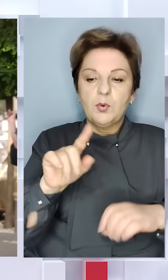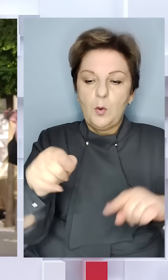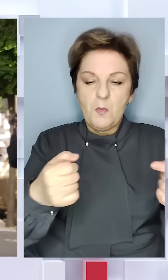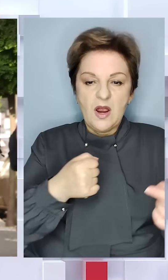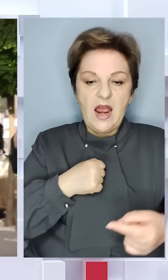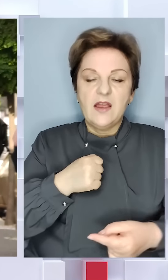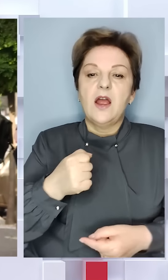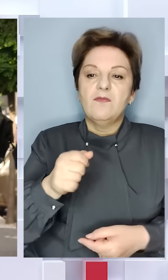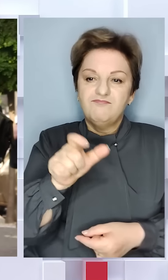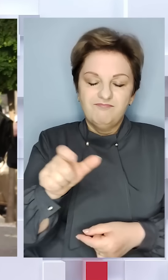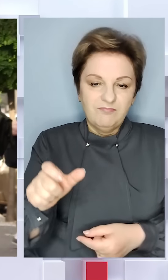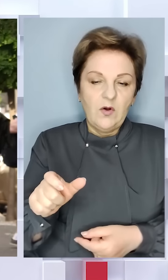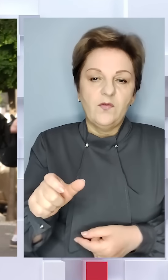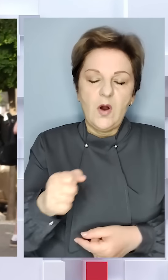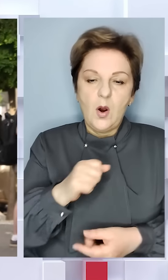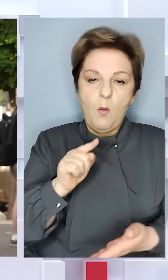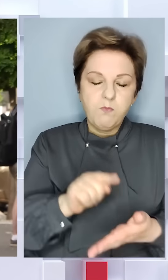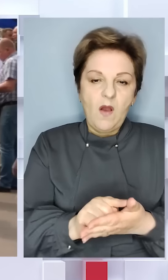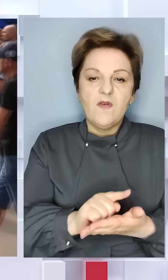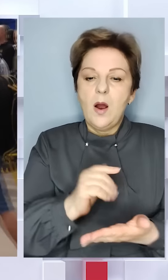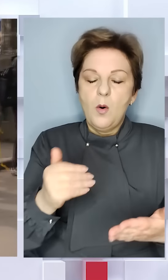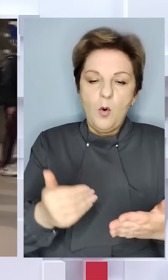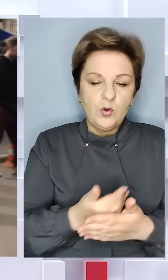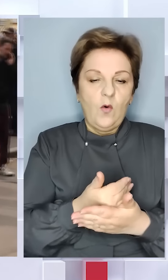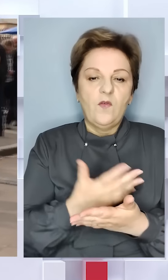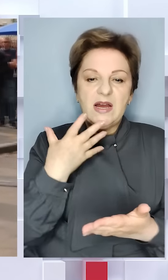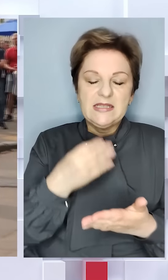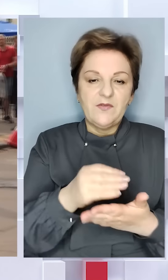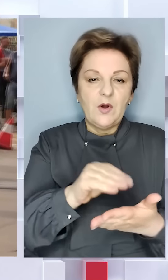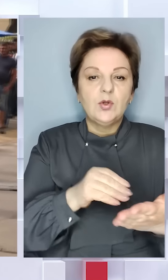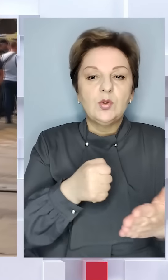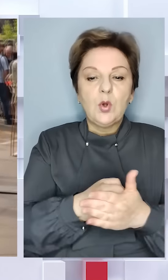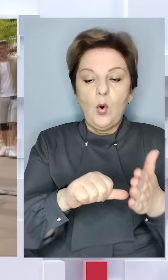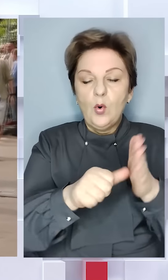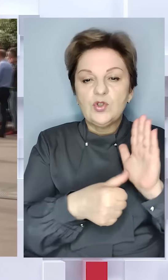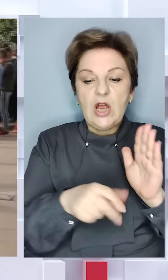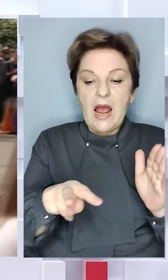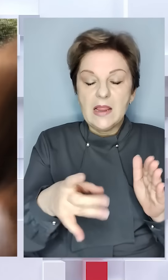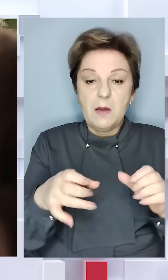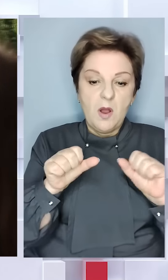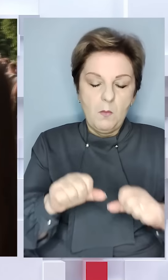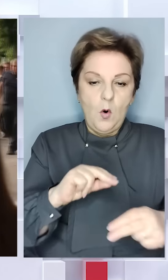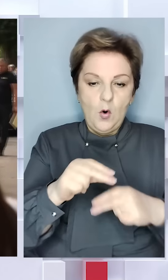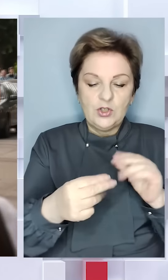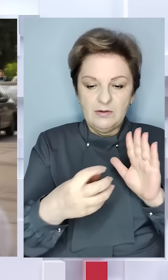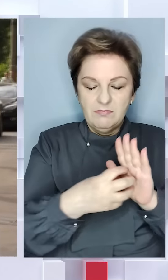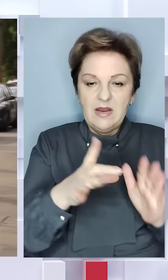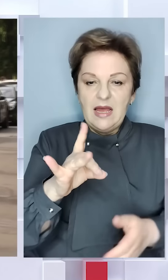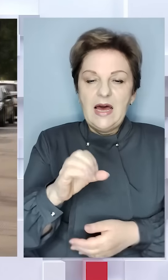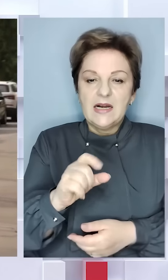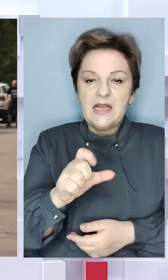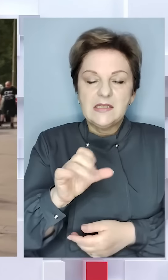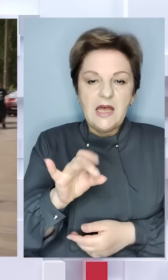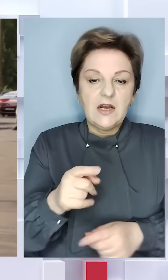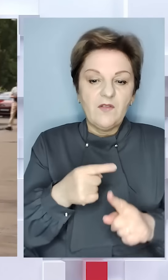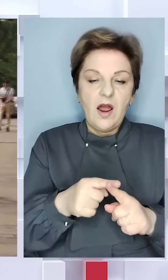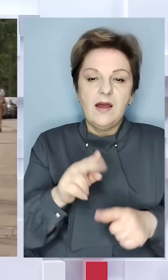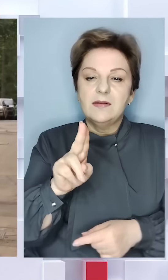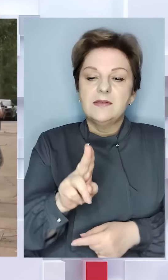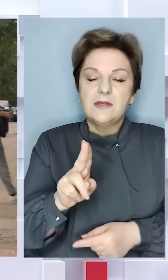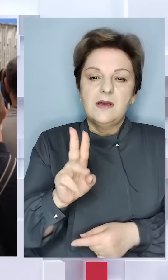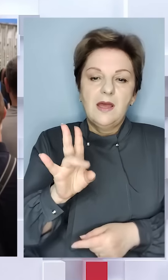мобілізацію. Військовозобов'язані мають оновити свої дані до 16 липня. Це можна зробити через «Резерв плюс» у ЦНАПах або ж